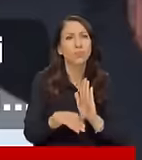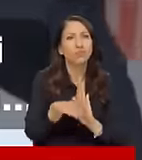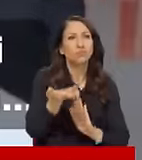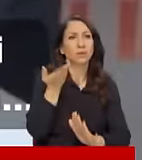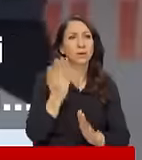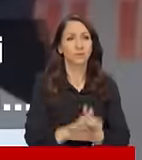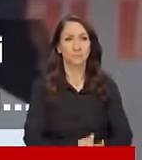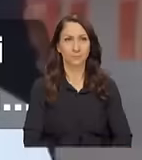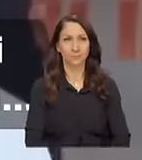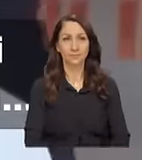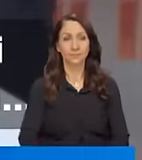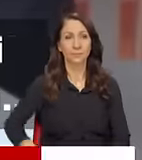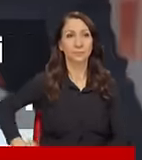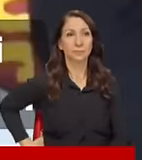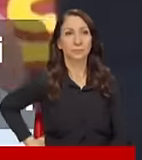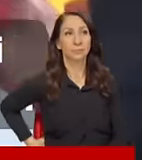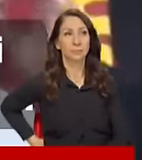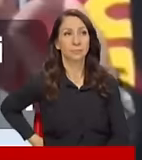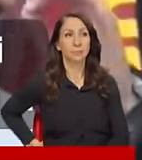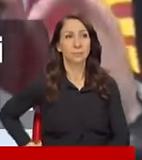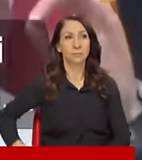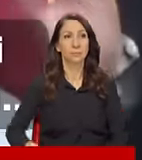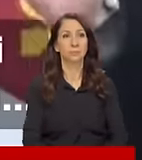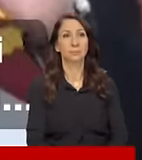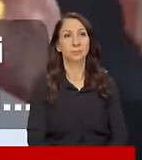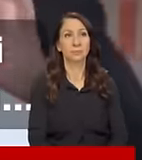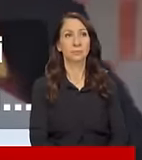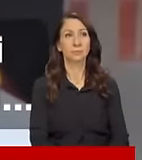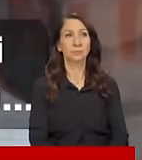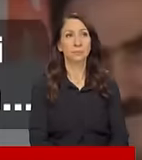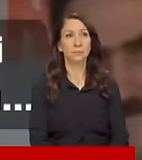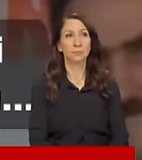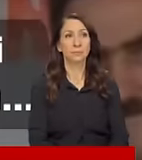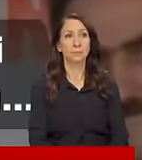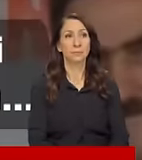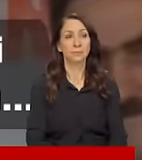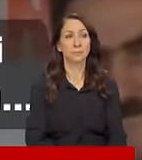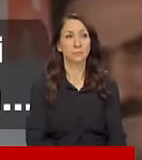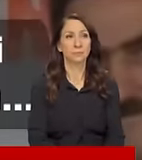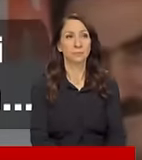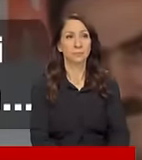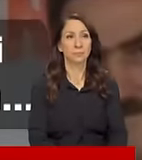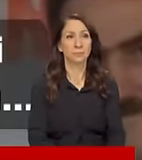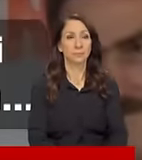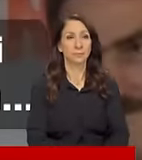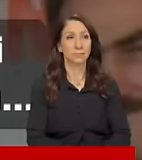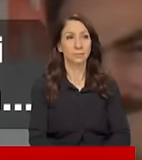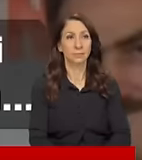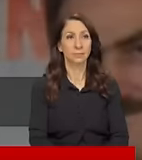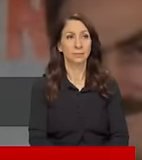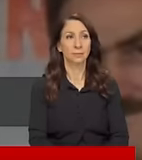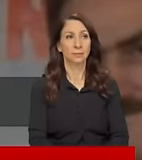vurdu. Türkiye'nin üye sayısı bakımından 3. büyük siyasi partisi oldu. Yeniden Refah Partimizin üye